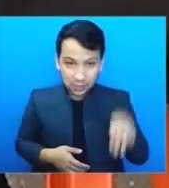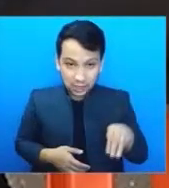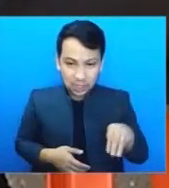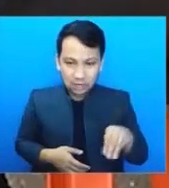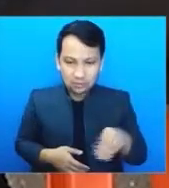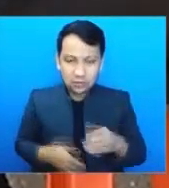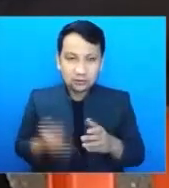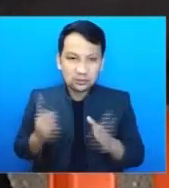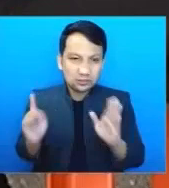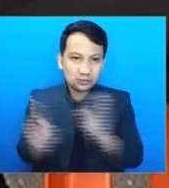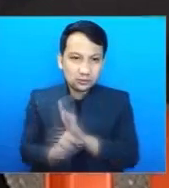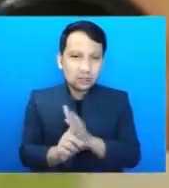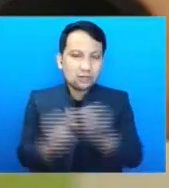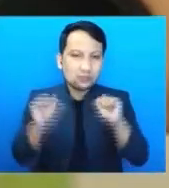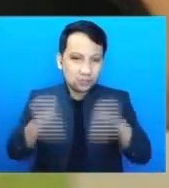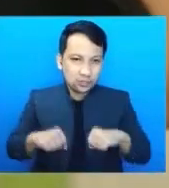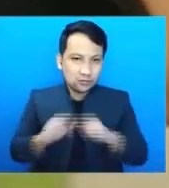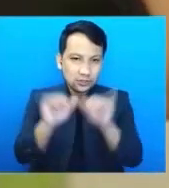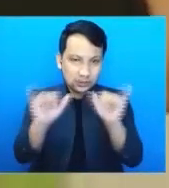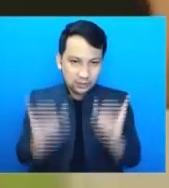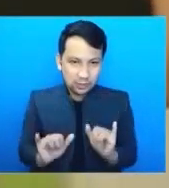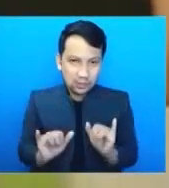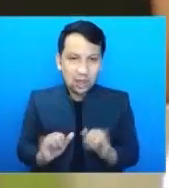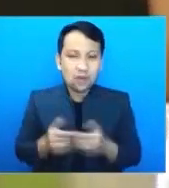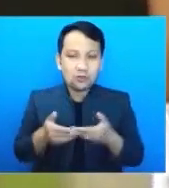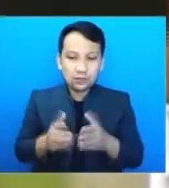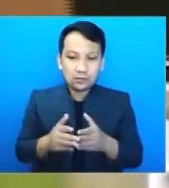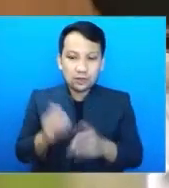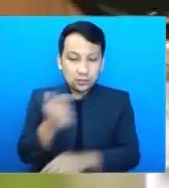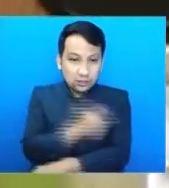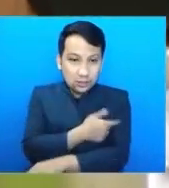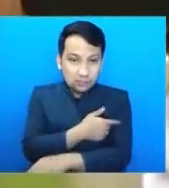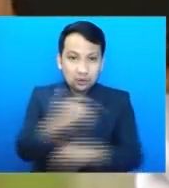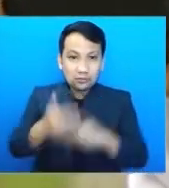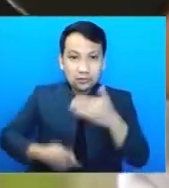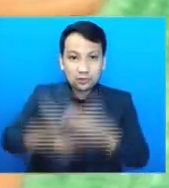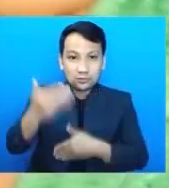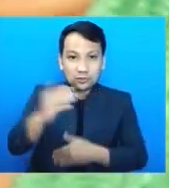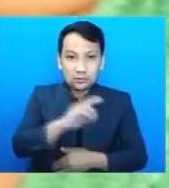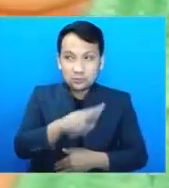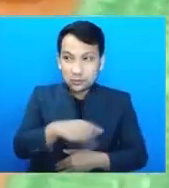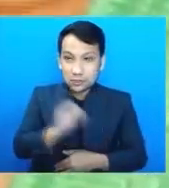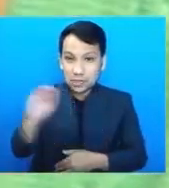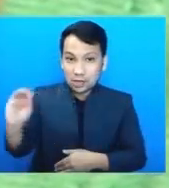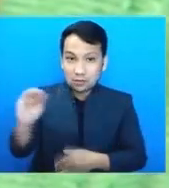naging epektibong sistema. Kaya nakapagtala rin sila ng personal record high na